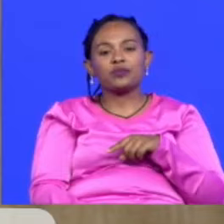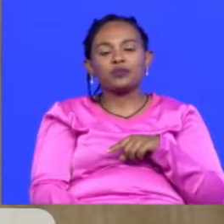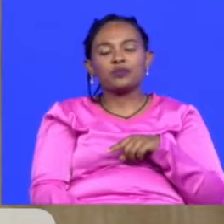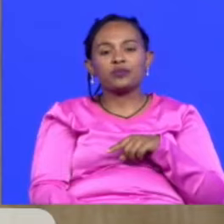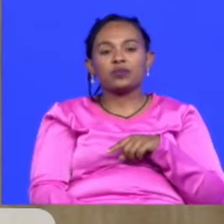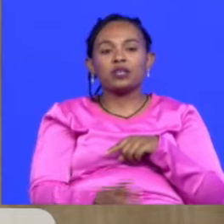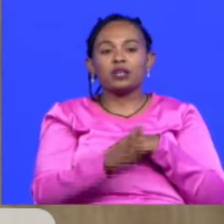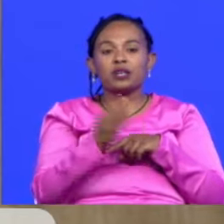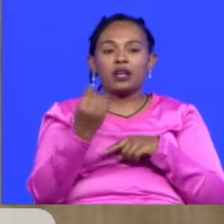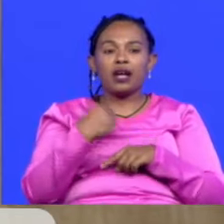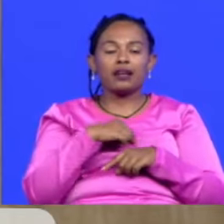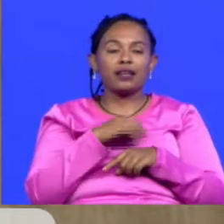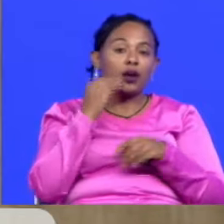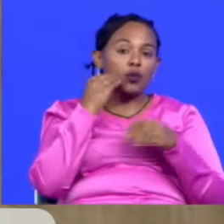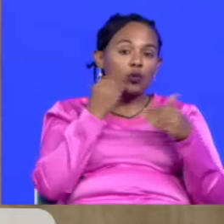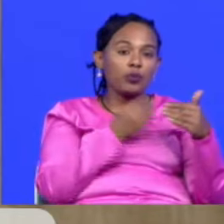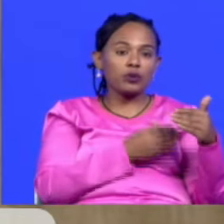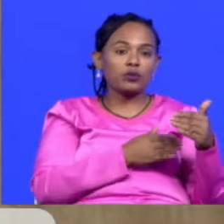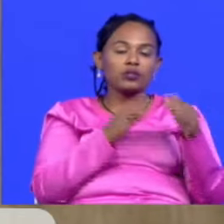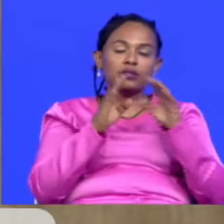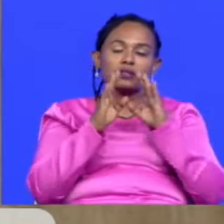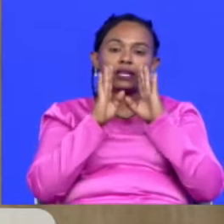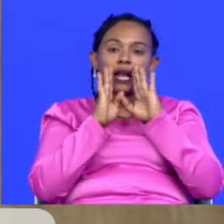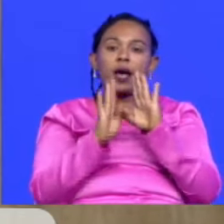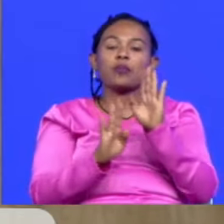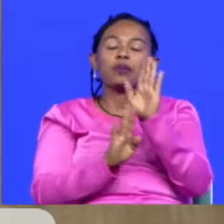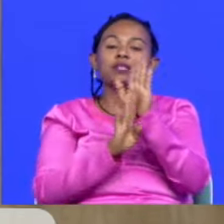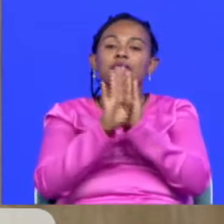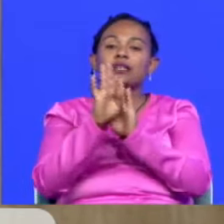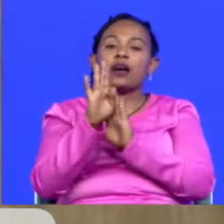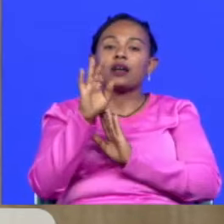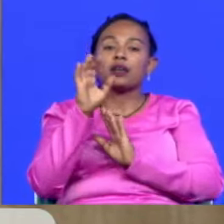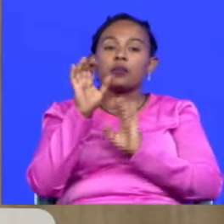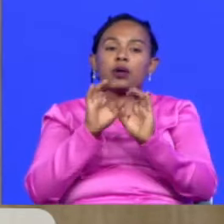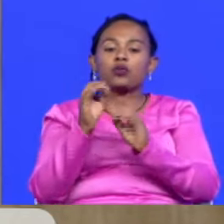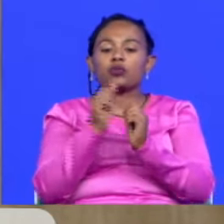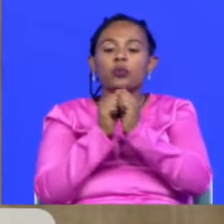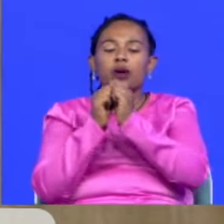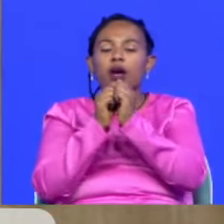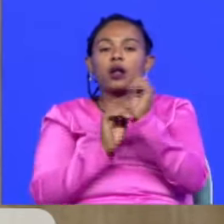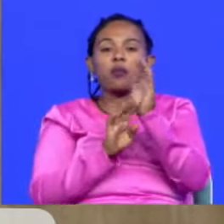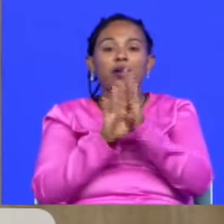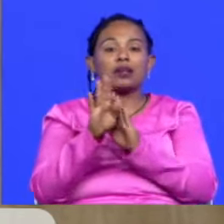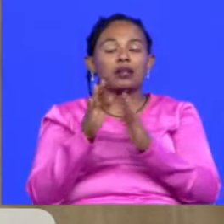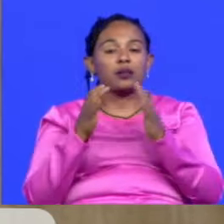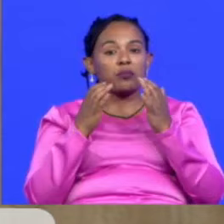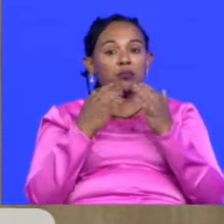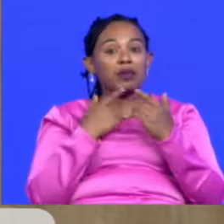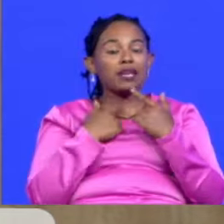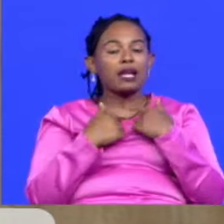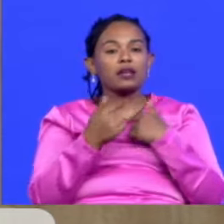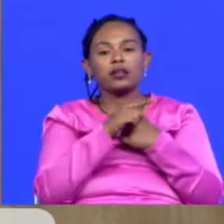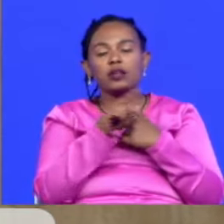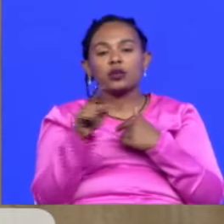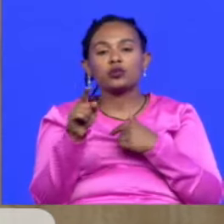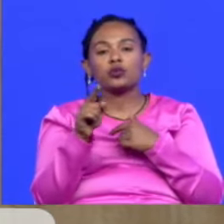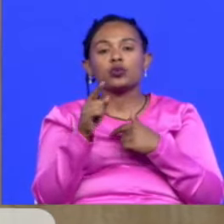እና ለእኛ ጎረቤቶች ሰላም ብልጽግና እንመኛለን። ለእኛ ጎረቤቶች በጋራ ማደግ እንመኛለን። የእነሱን